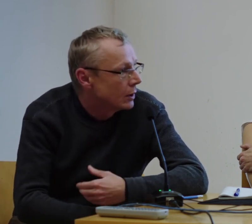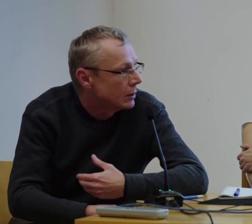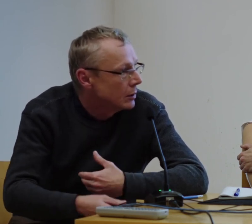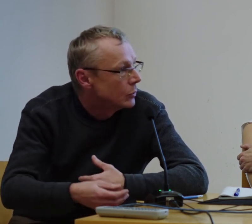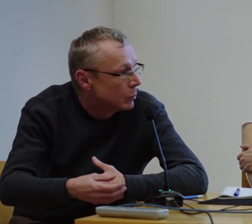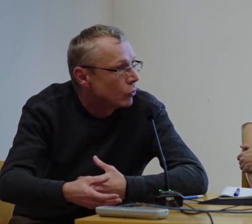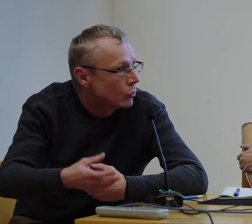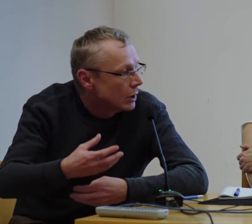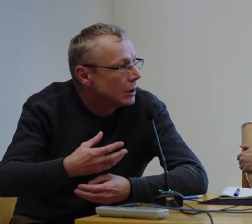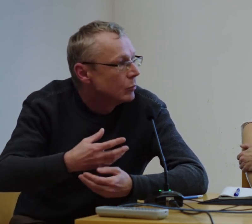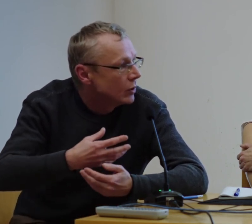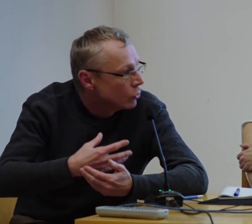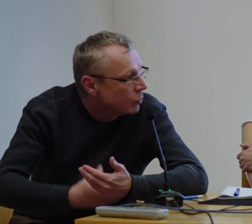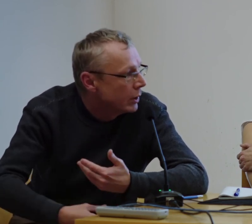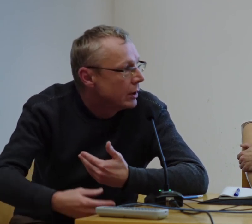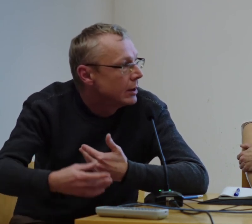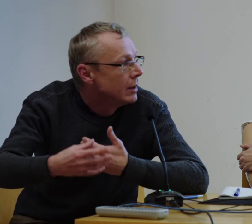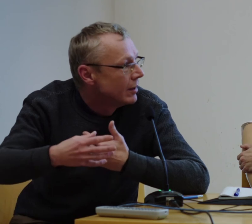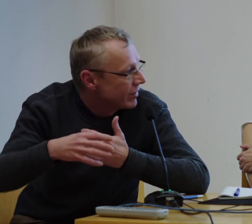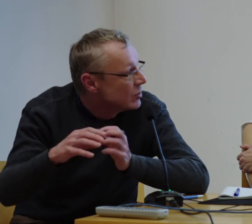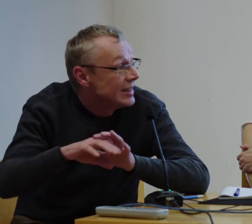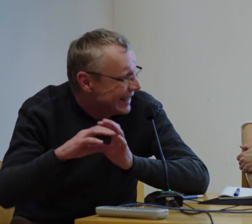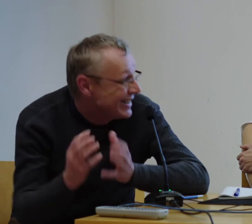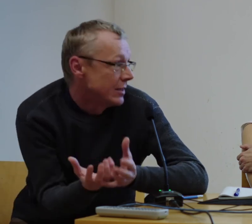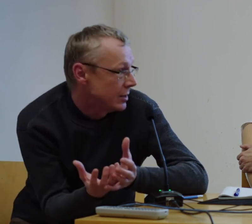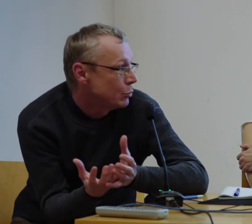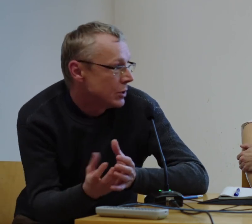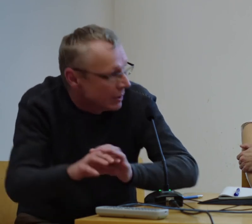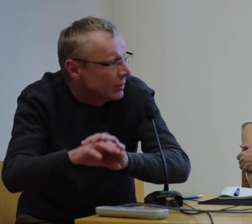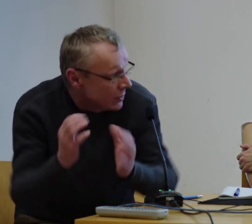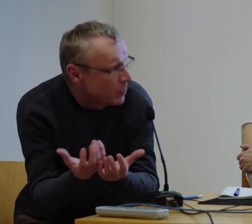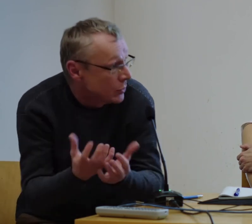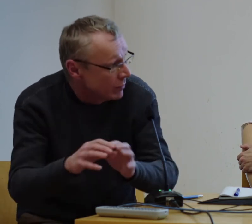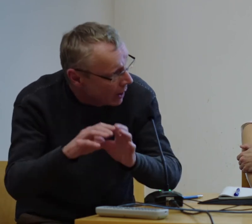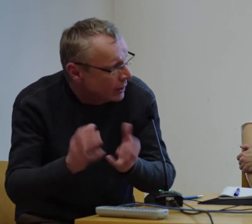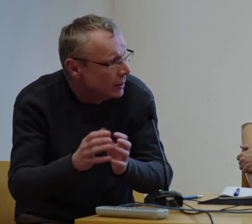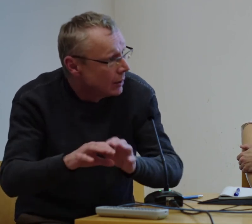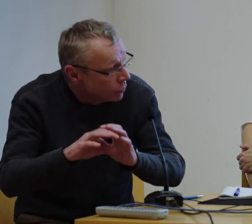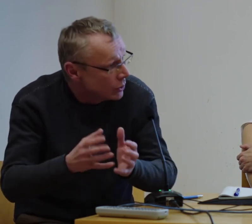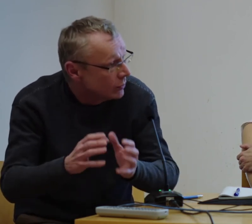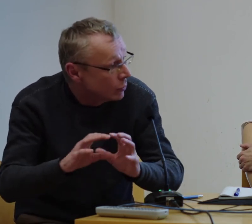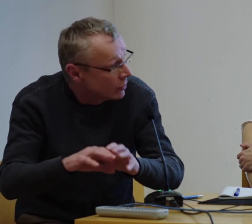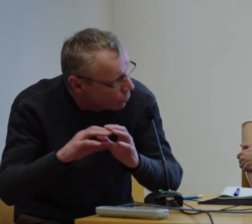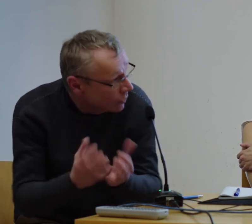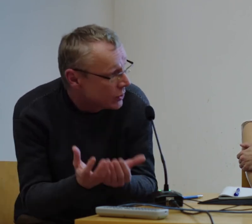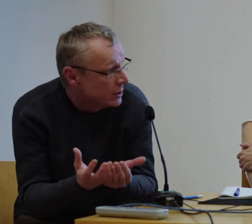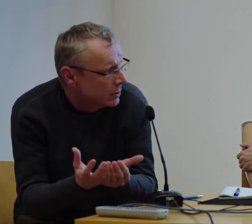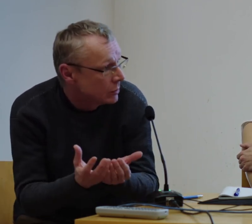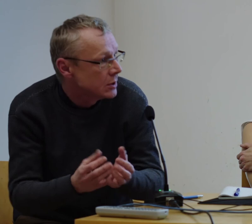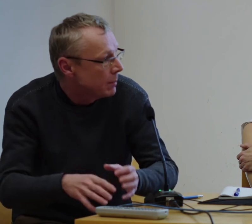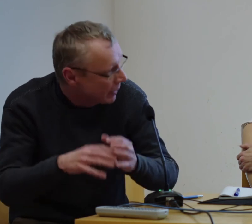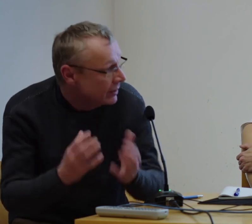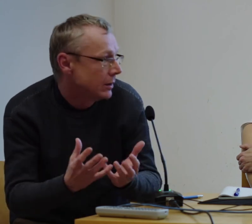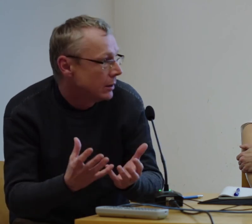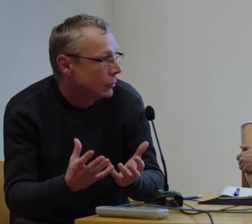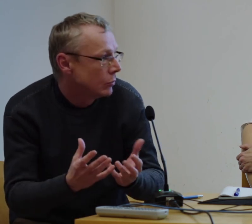proces, nebo rozhodnutí, kterému se dospěje v rámci té jedné instituce, tak zase jsme prostě v určitý situaci v uzavřené